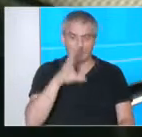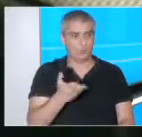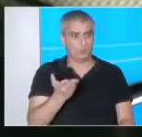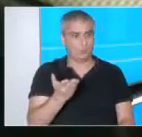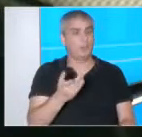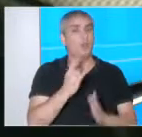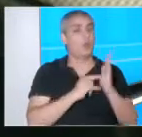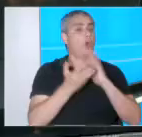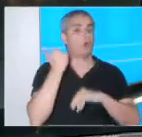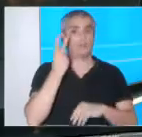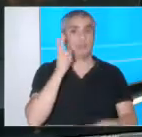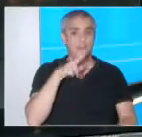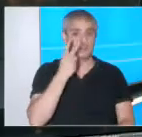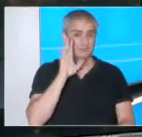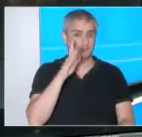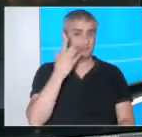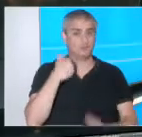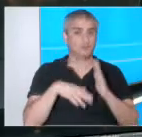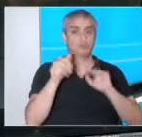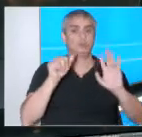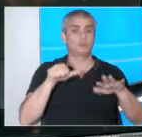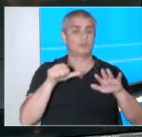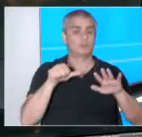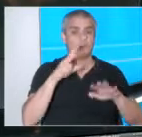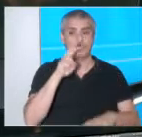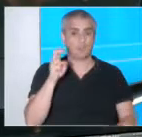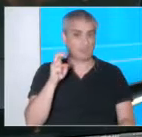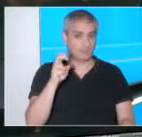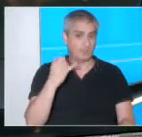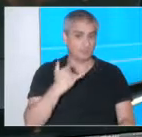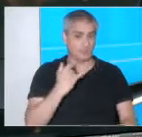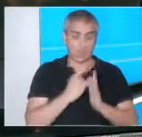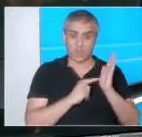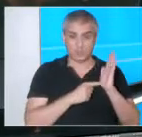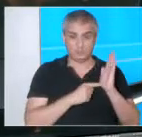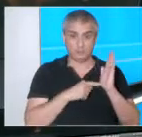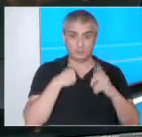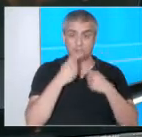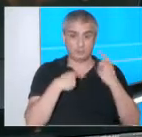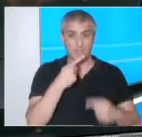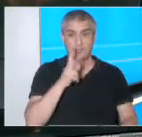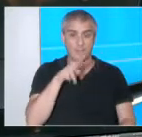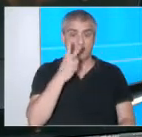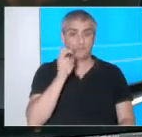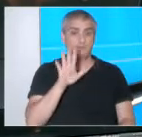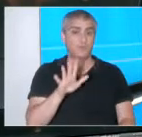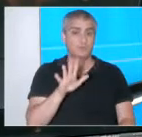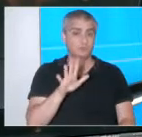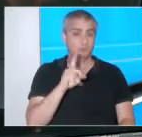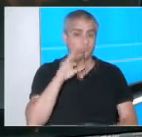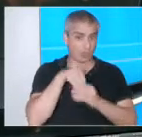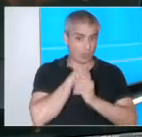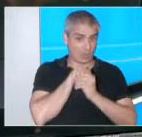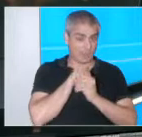הקודם, בשנת 2025, היעדים היו מעל 6,200. בחוק הזה, בשנת 2025,